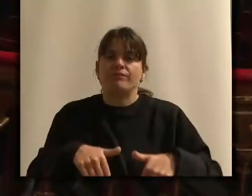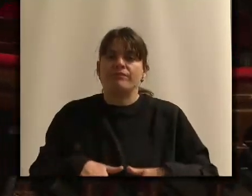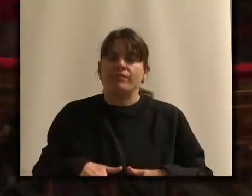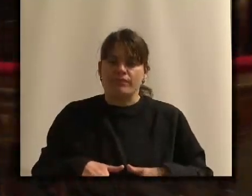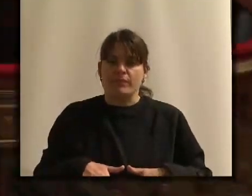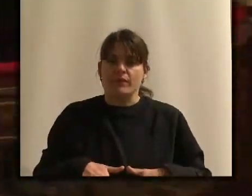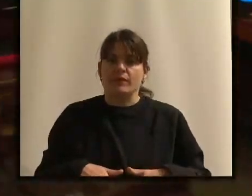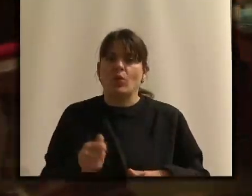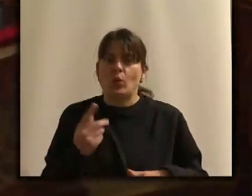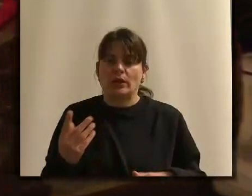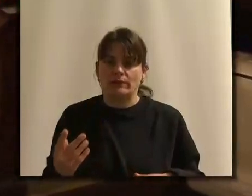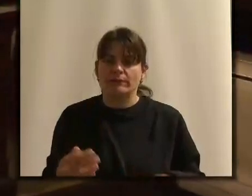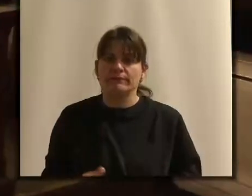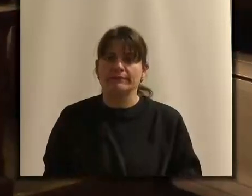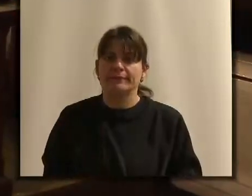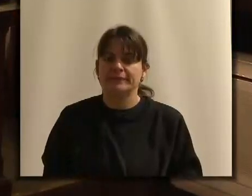Abstencions?